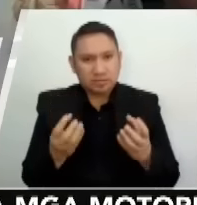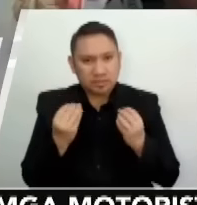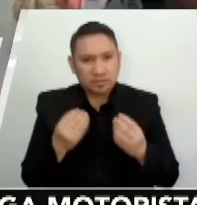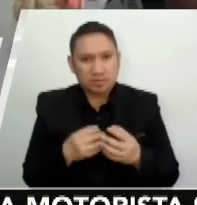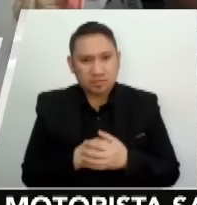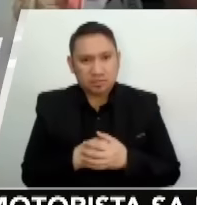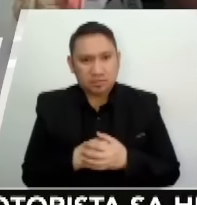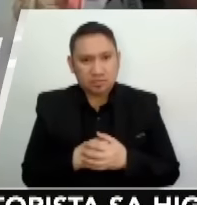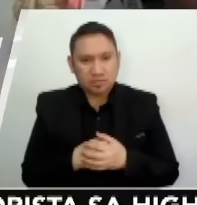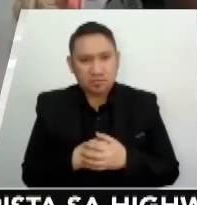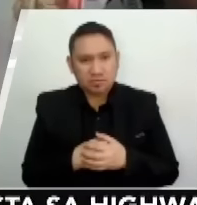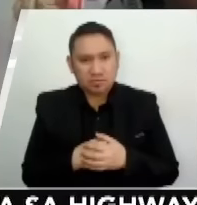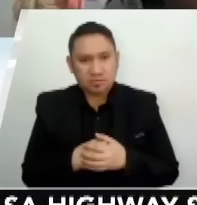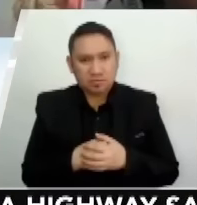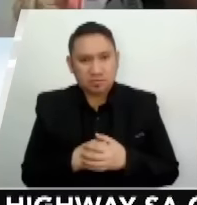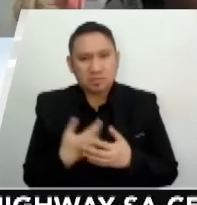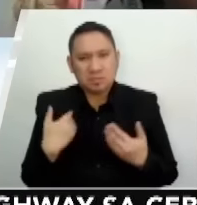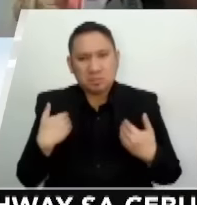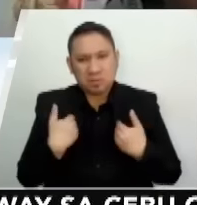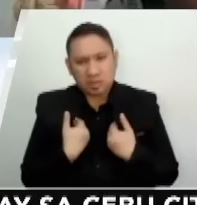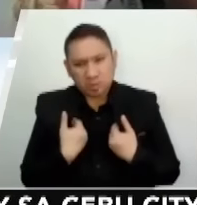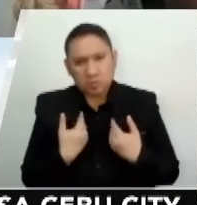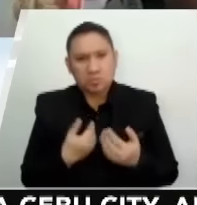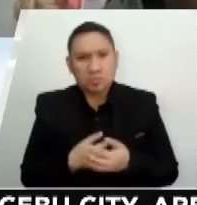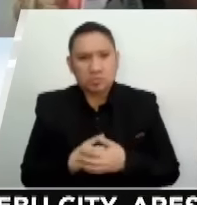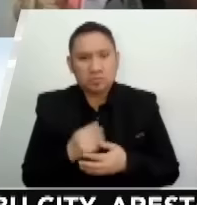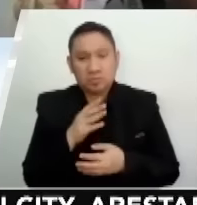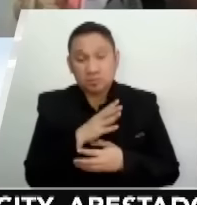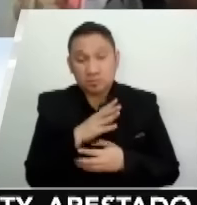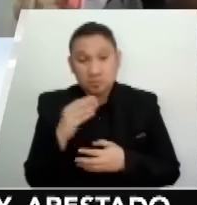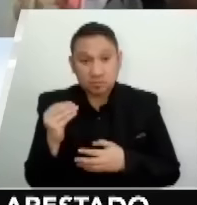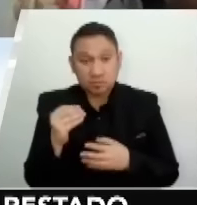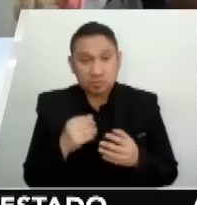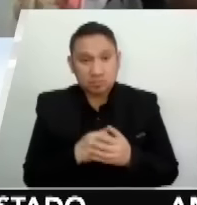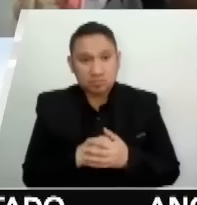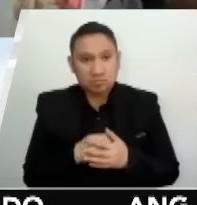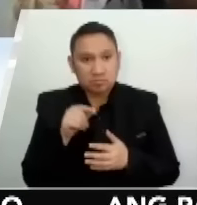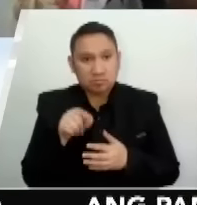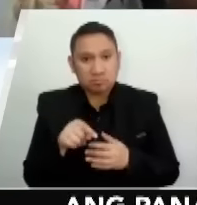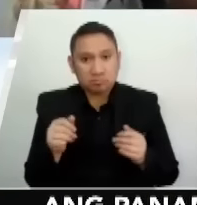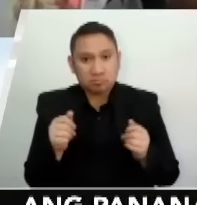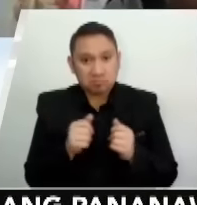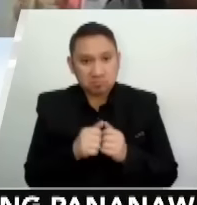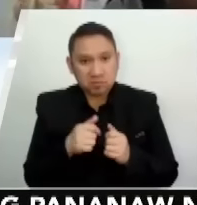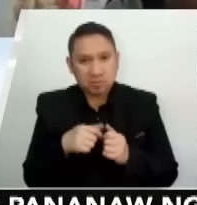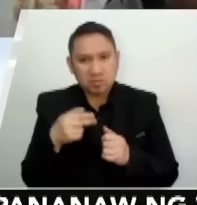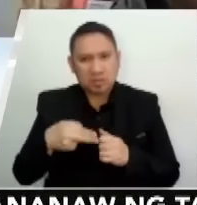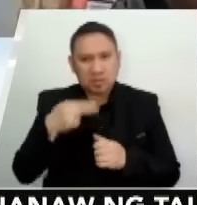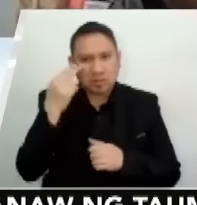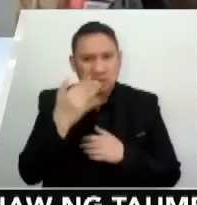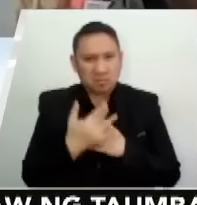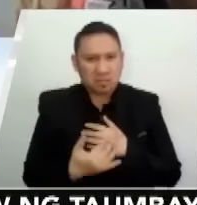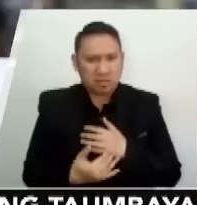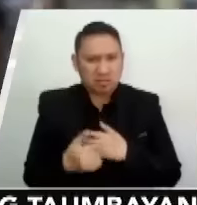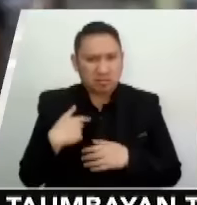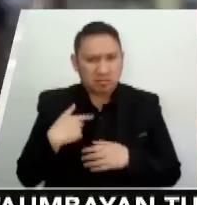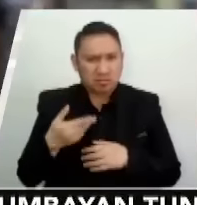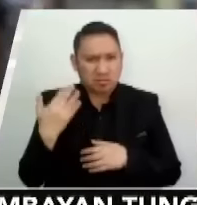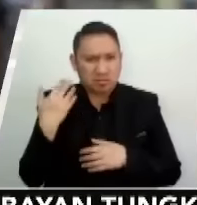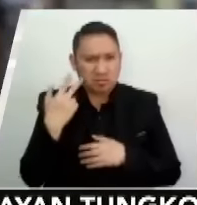na napagod po kami. Uh-huh. At nagka po kami, na high blood po ako nung time na yun. High blood po ako,